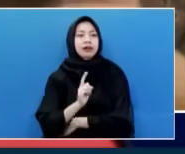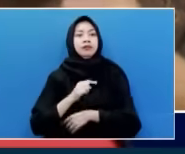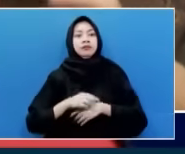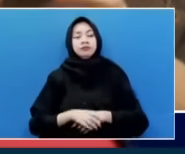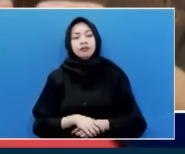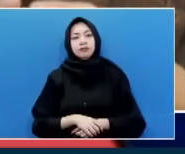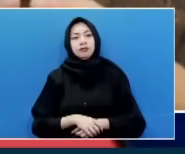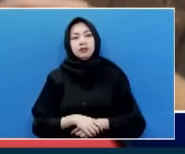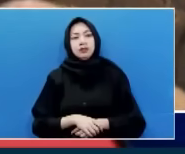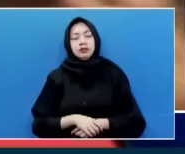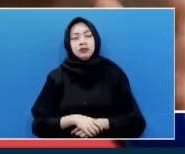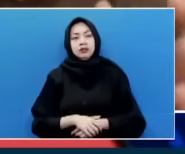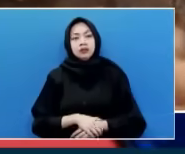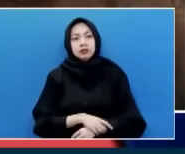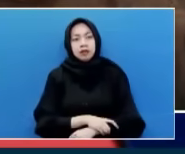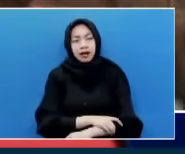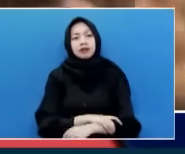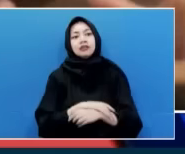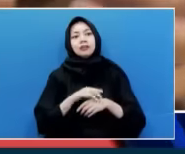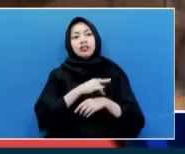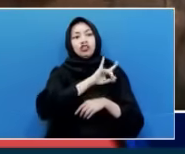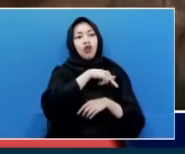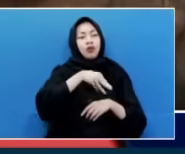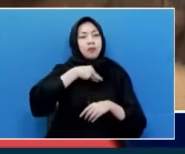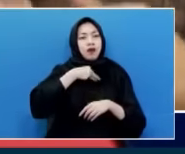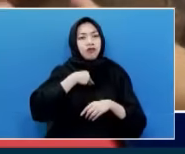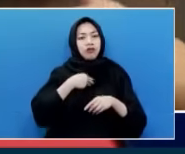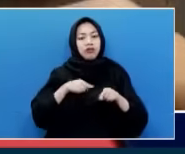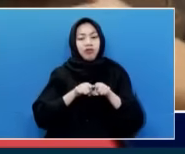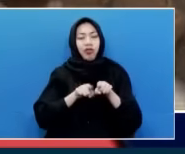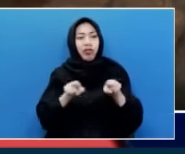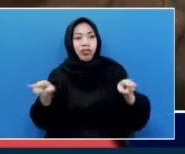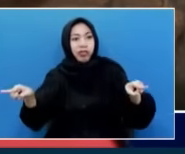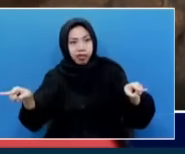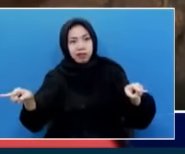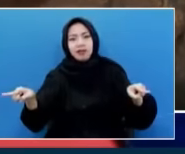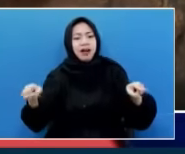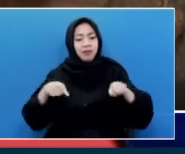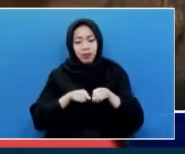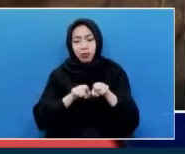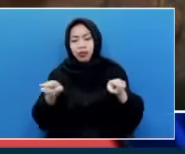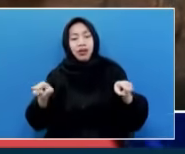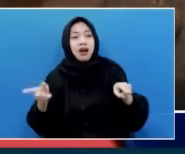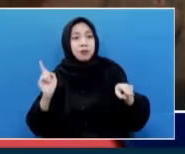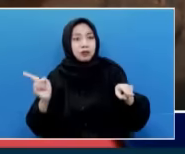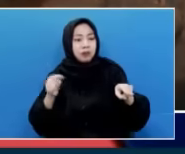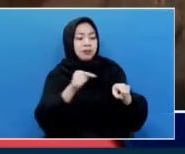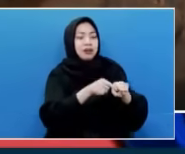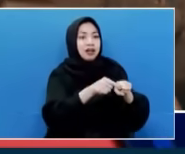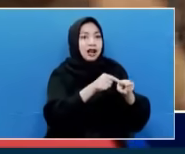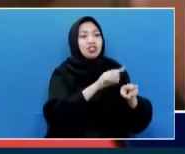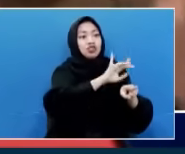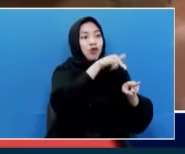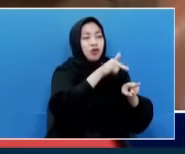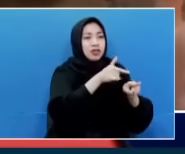ini simbol benar-benar berbeda gitu kan Jokowi mahud lalu apa perbedaannya ee sebenarnya platformnya Jokowi itu di